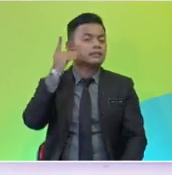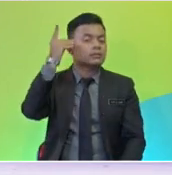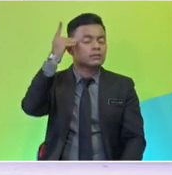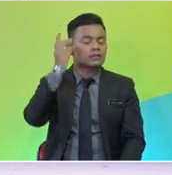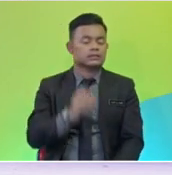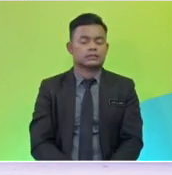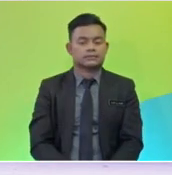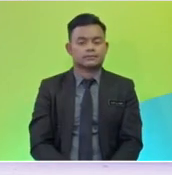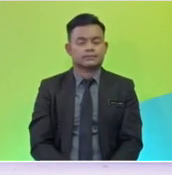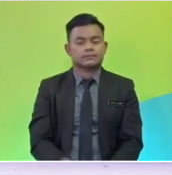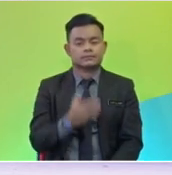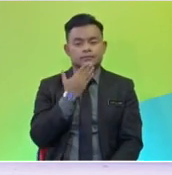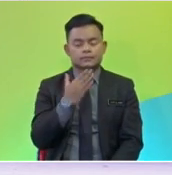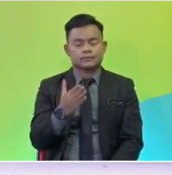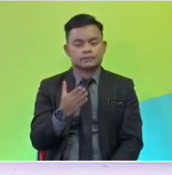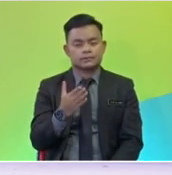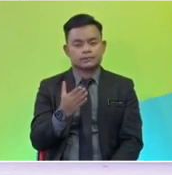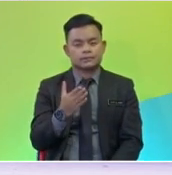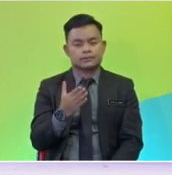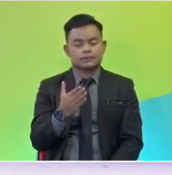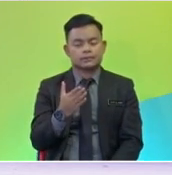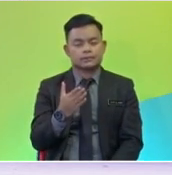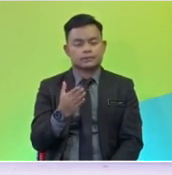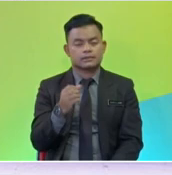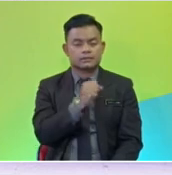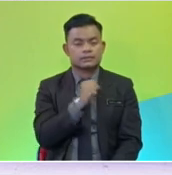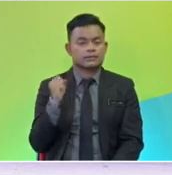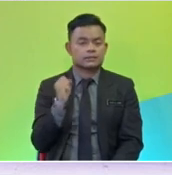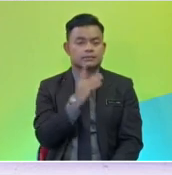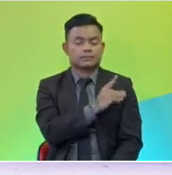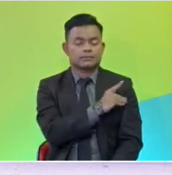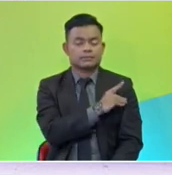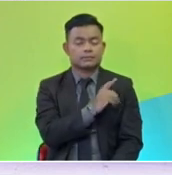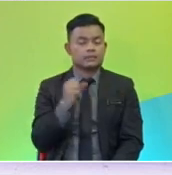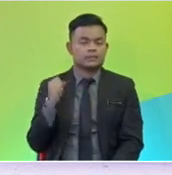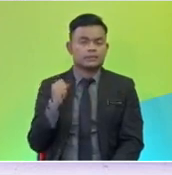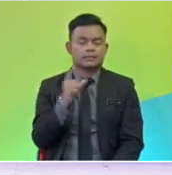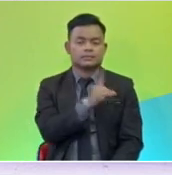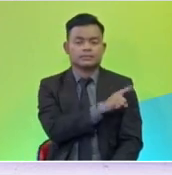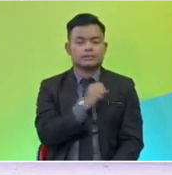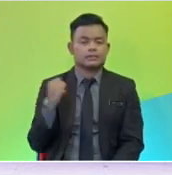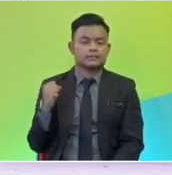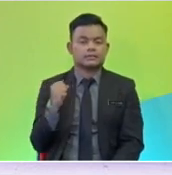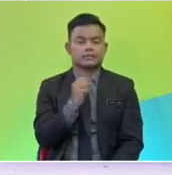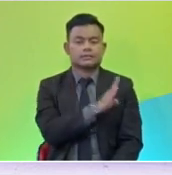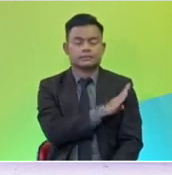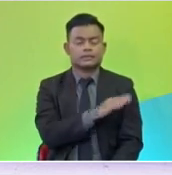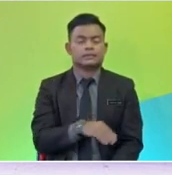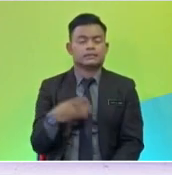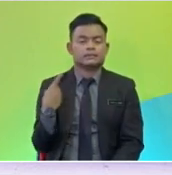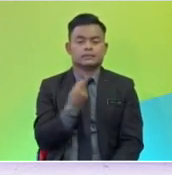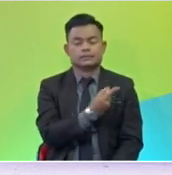baik sambil-sambil kita buat kerja seni ni Cikgu kan buat apa papan tanda nian